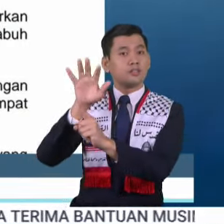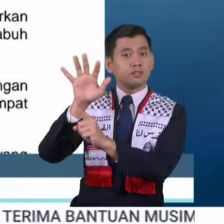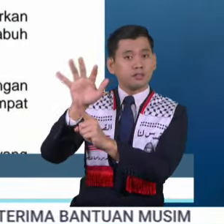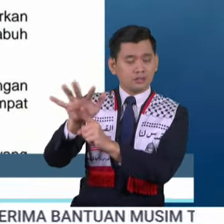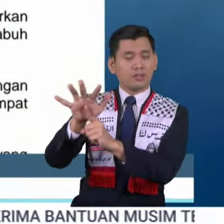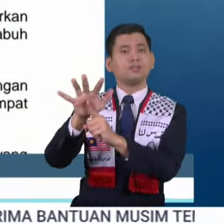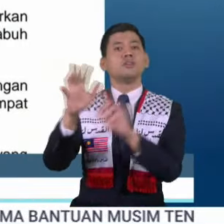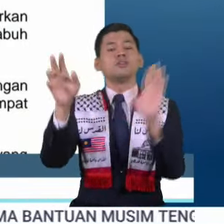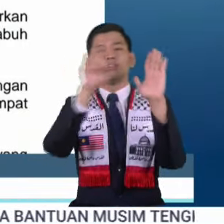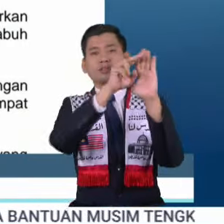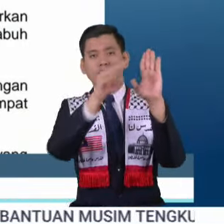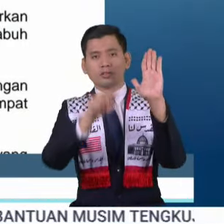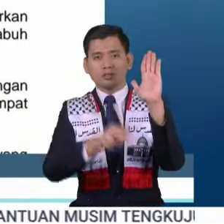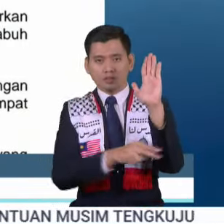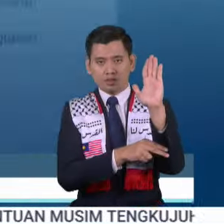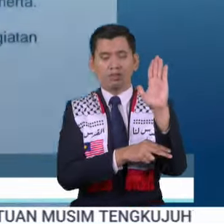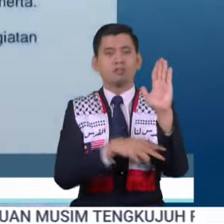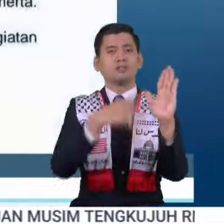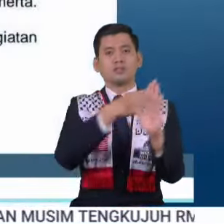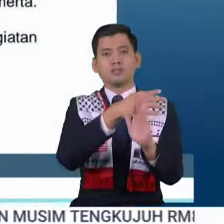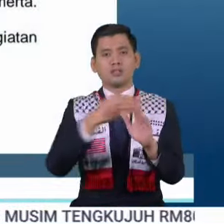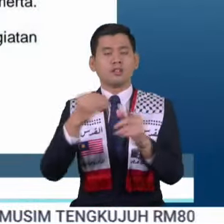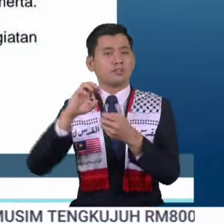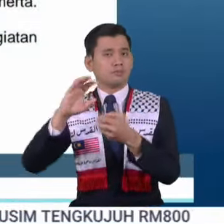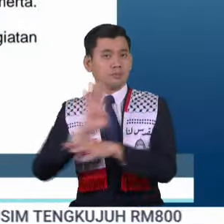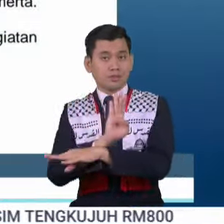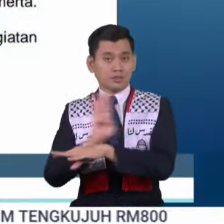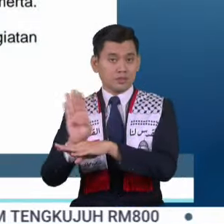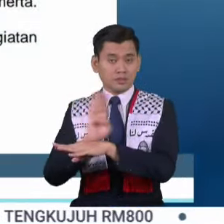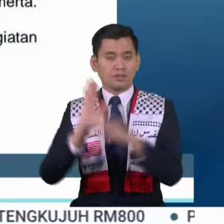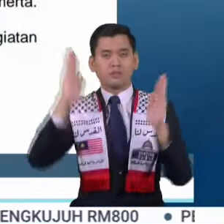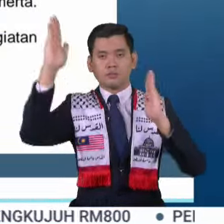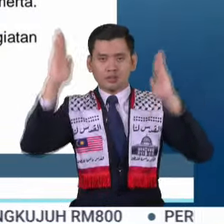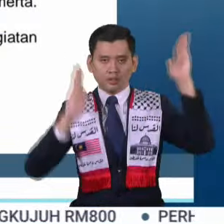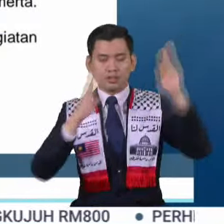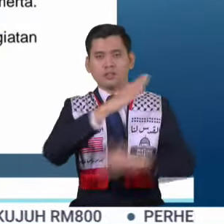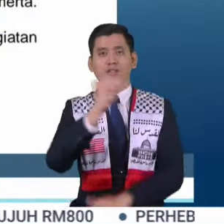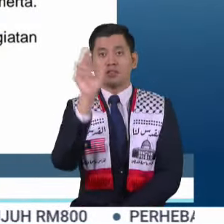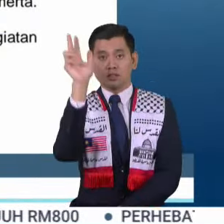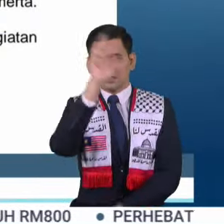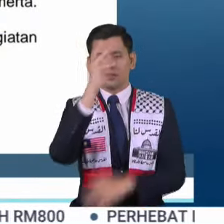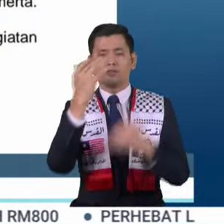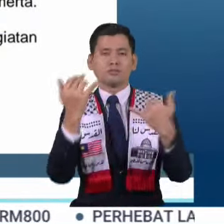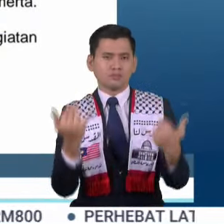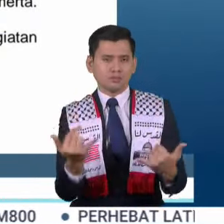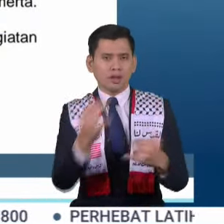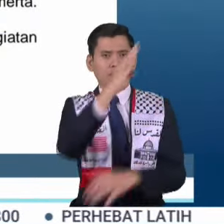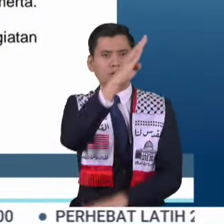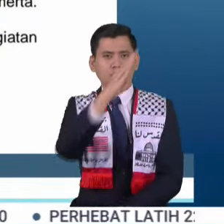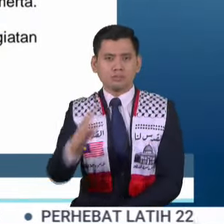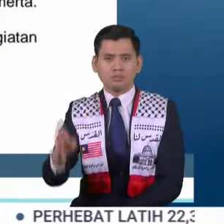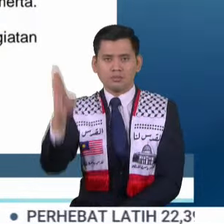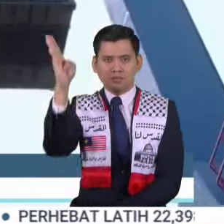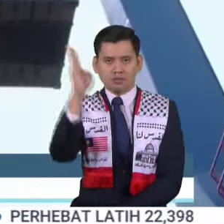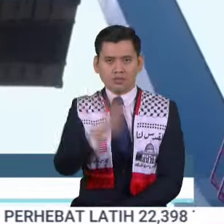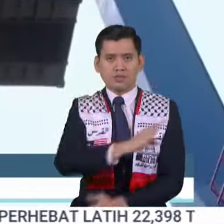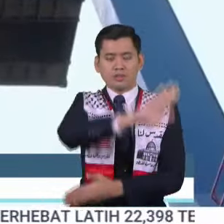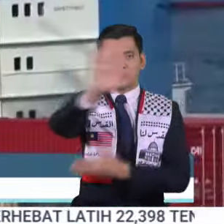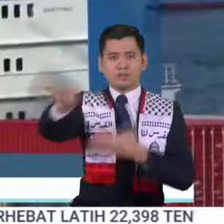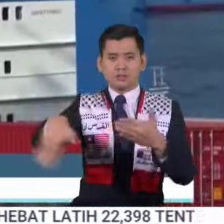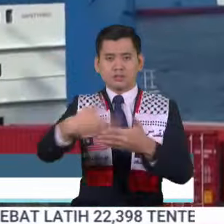membenarkan kapal milik Syarikat Israel berlabuh di negara ini namun kerajaan hari ini memutuskan untuk membatalkan semua keputusan